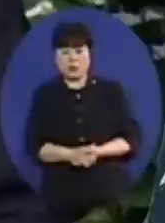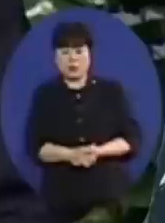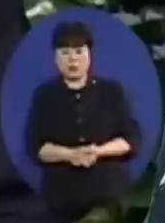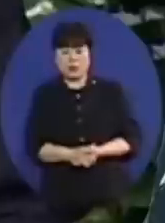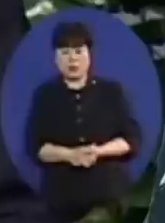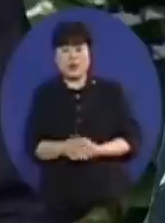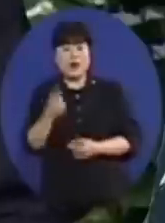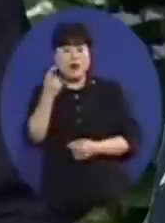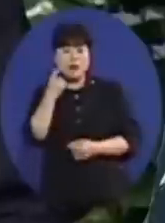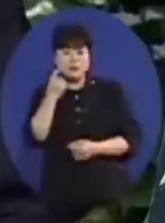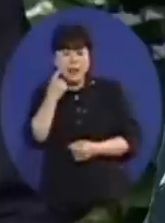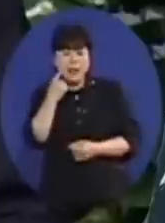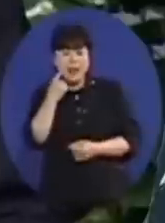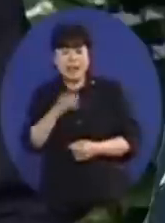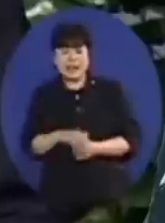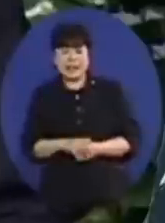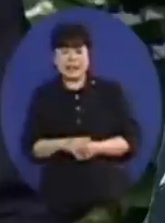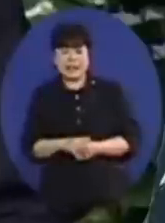거짓말로